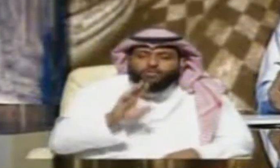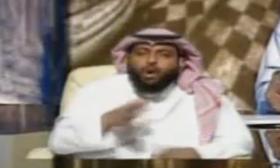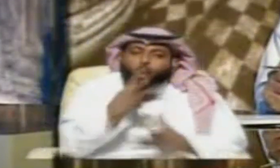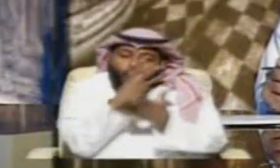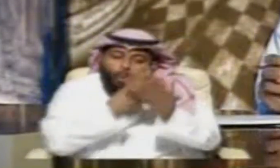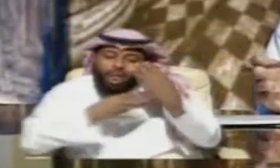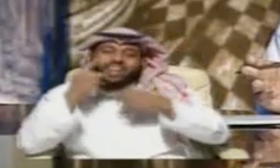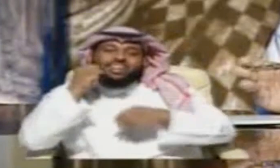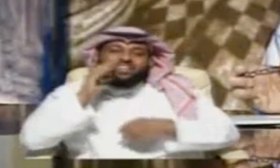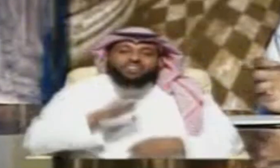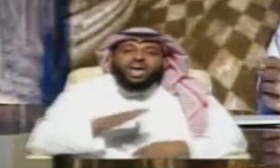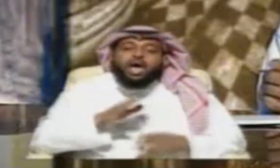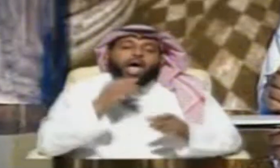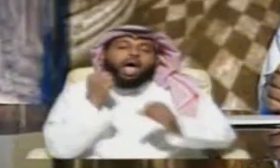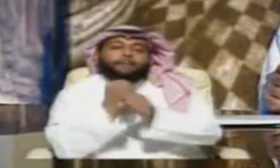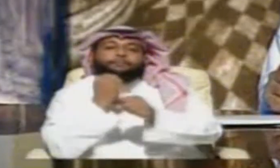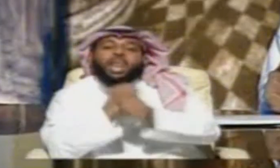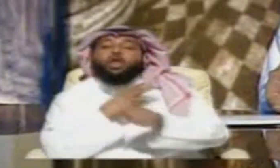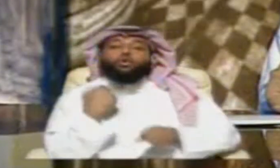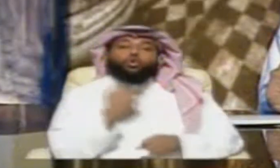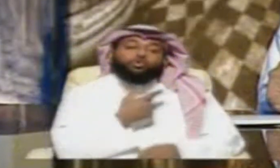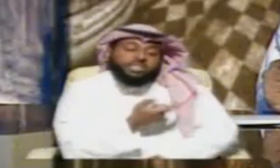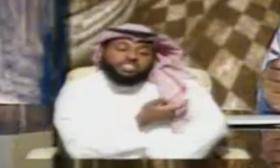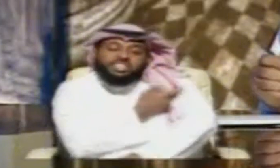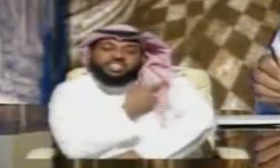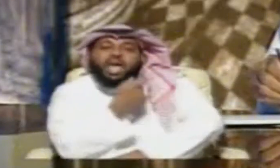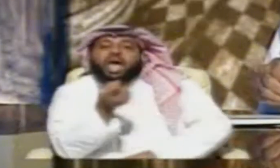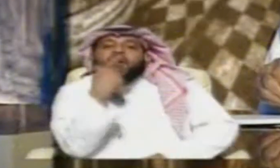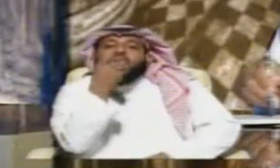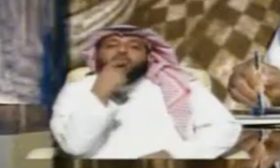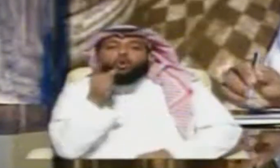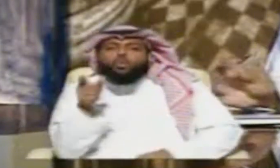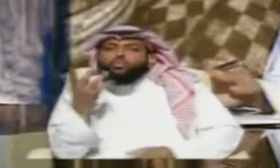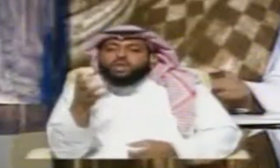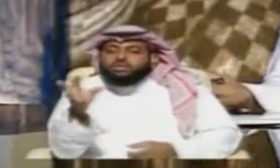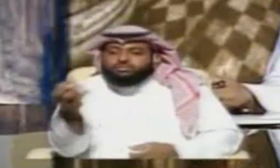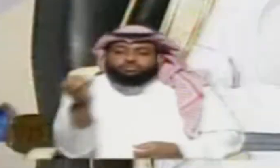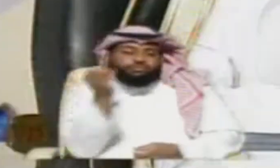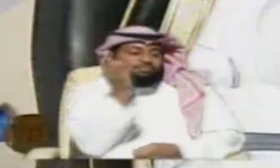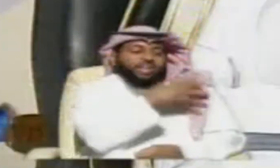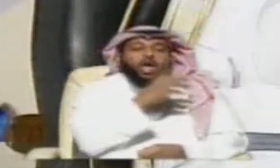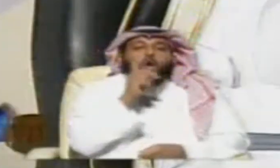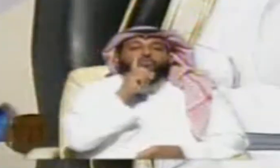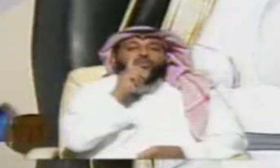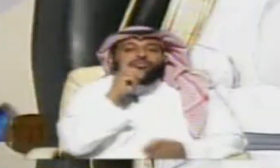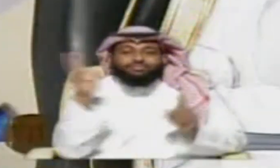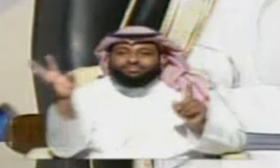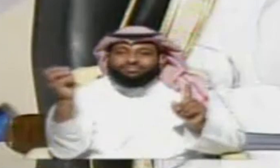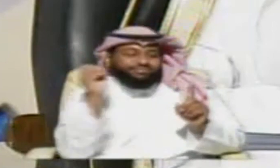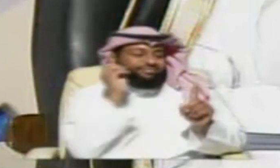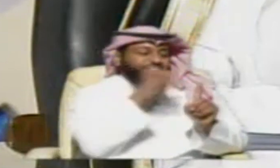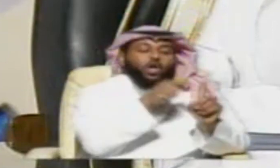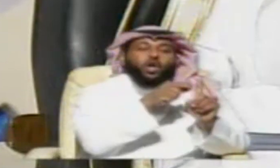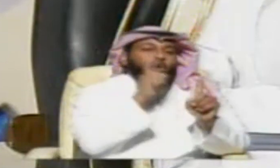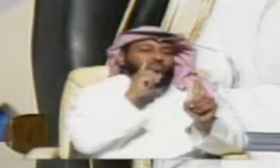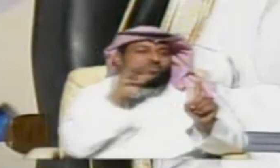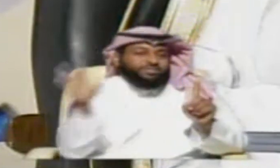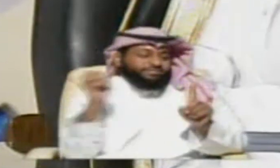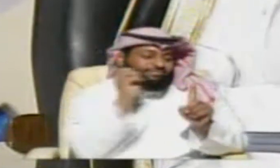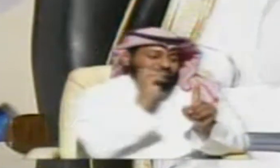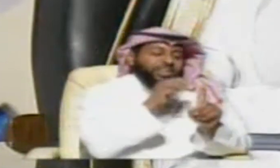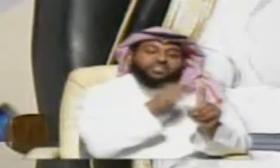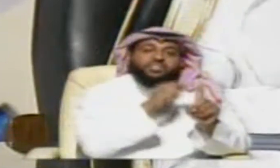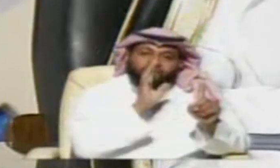يعمل فيها بموجب بطاقته الشخصية كما ذكرت ووصفة طبية من الطبيب. نحن نعرف أن العلاج الذي في المستشفيات الحكومية